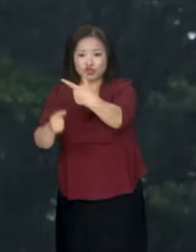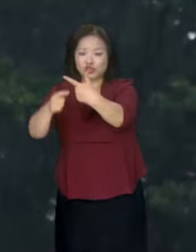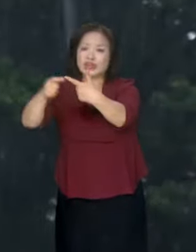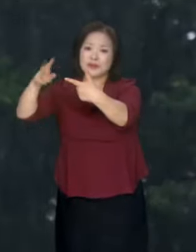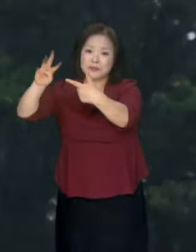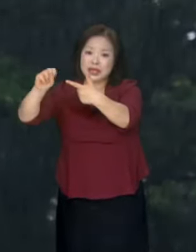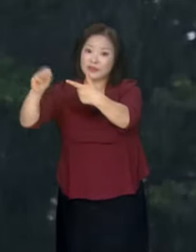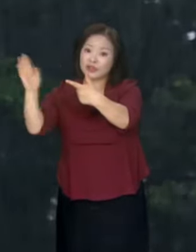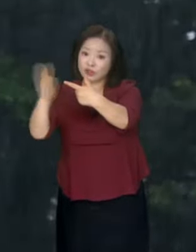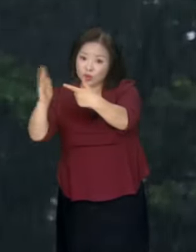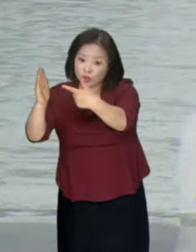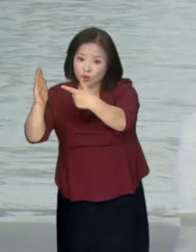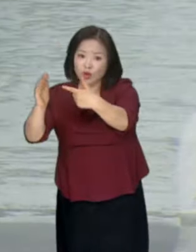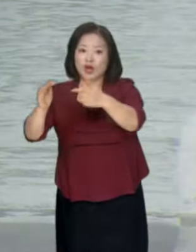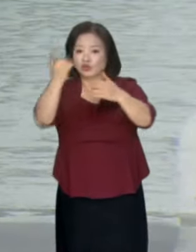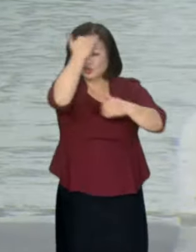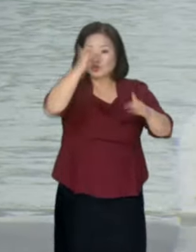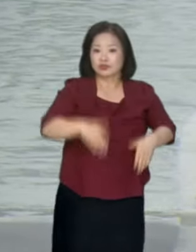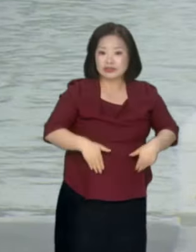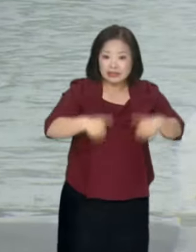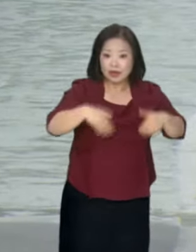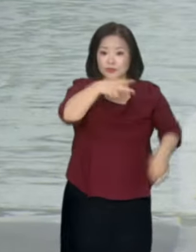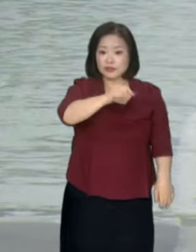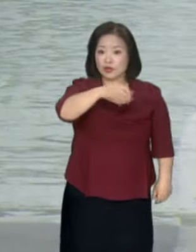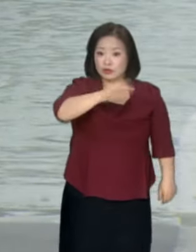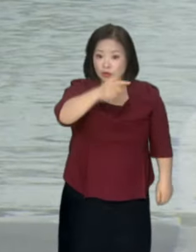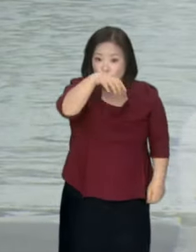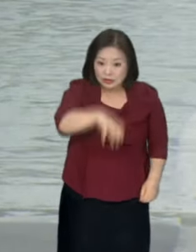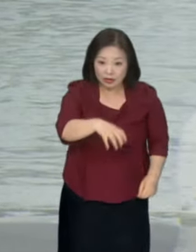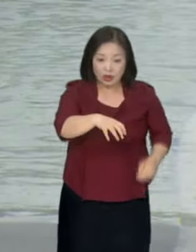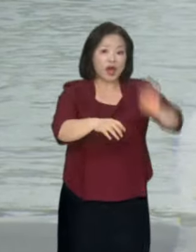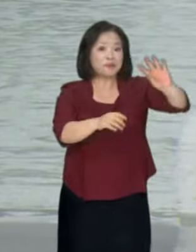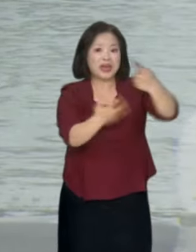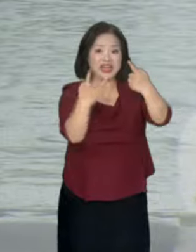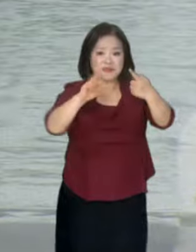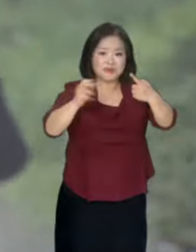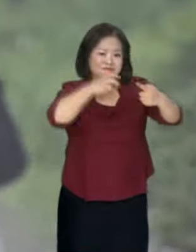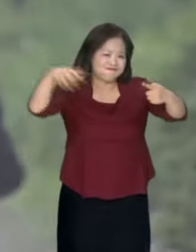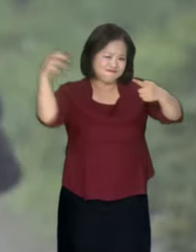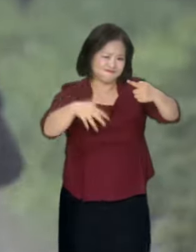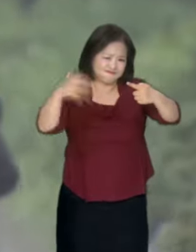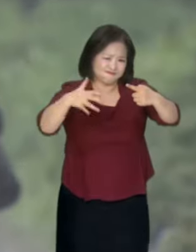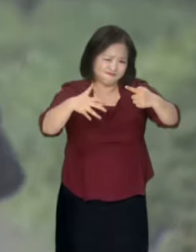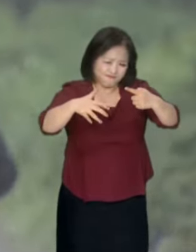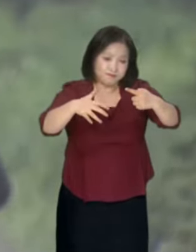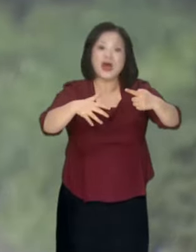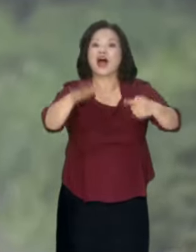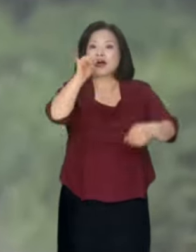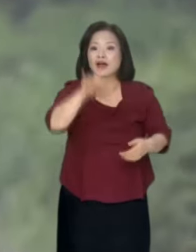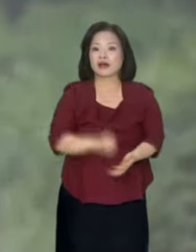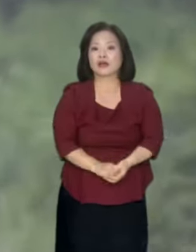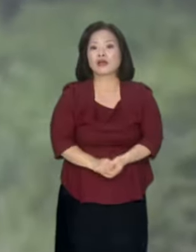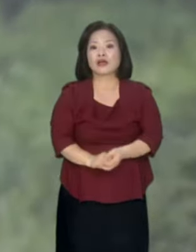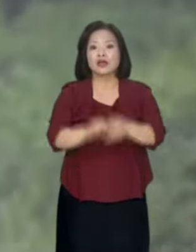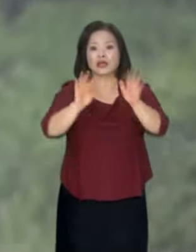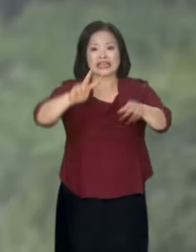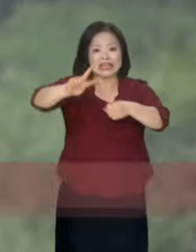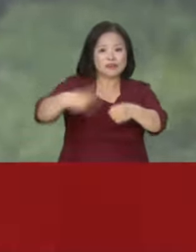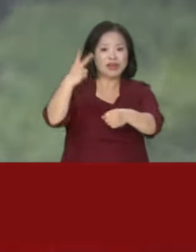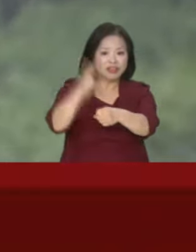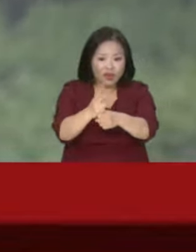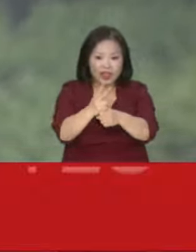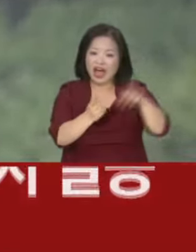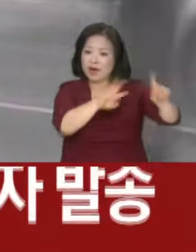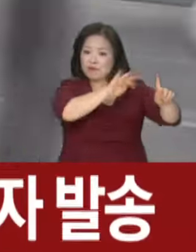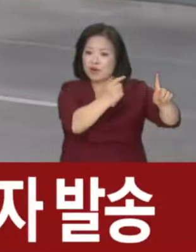장대비가 쏟아졌고 충남 서천에서도 100mm 이상의 폭포비가 관측됐습니다. 200년에 한 번